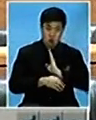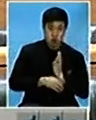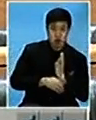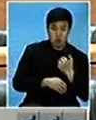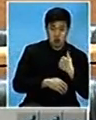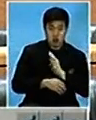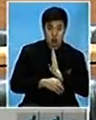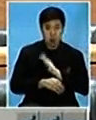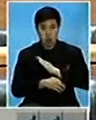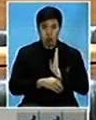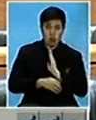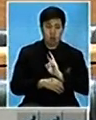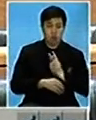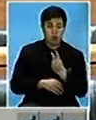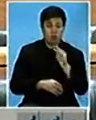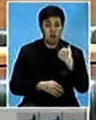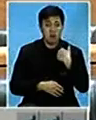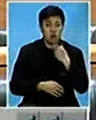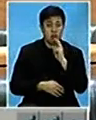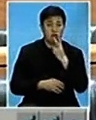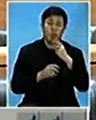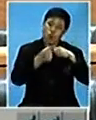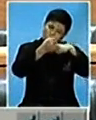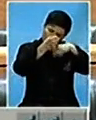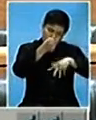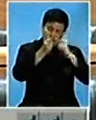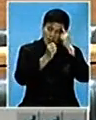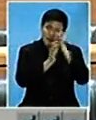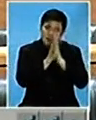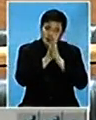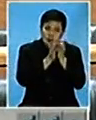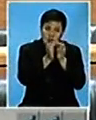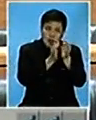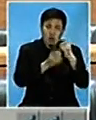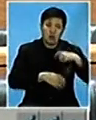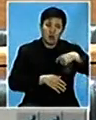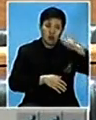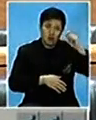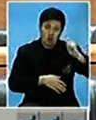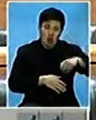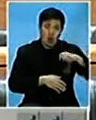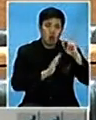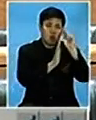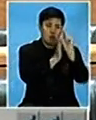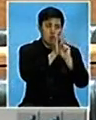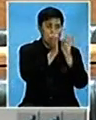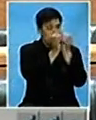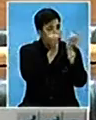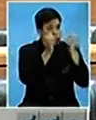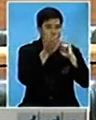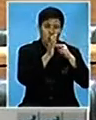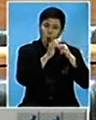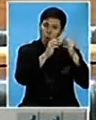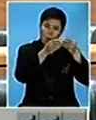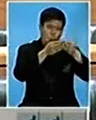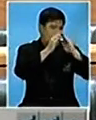งได้หรือครับเพราะโครงสร้างเหล่านี้เป็นโครงสร้างที่มุ่งอธิบายว่าศาลรัฐธรรมนูญเป็นองค์กรสูงสุดจ